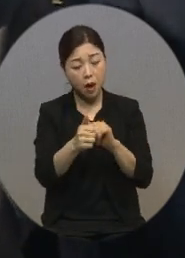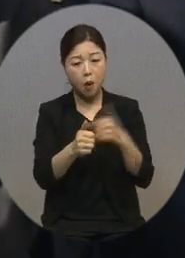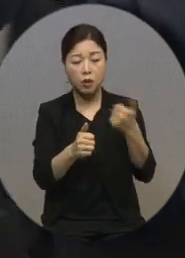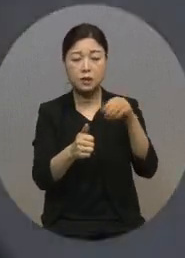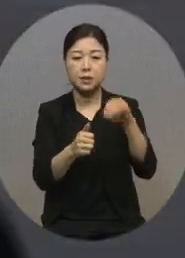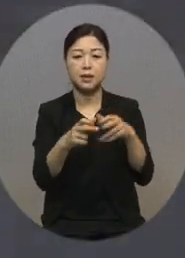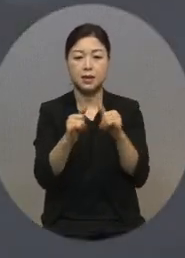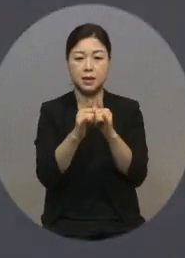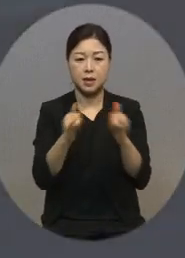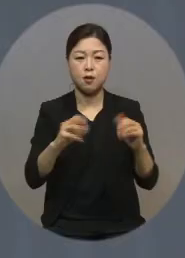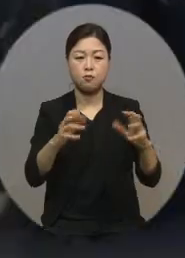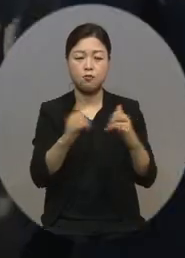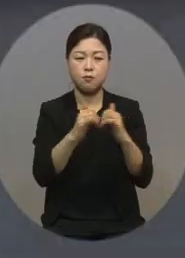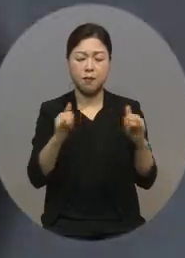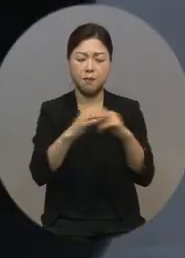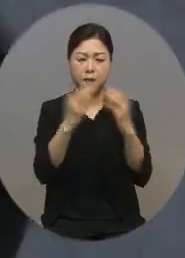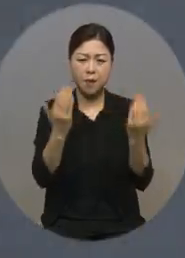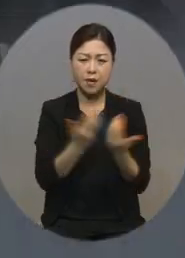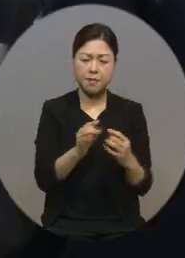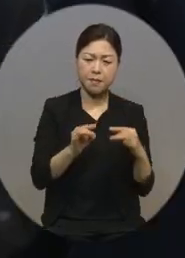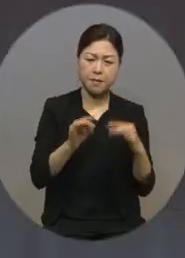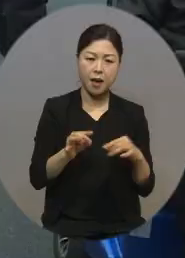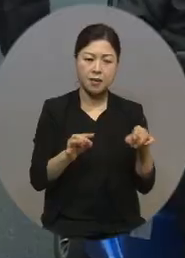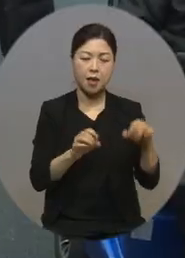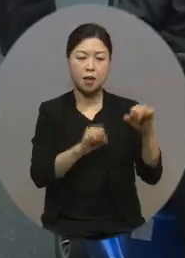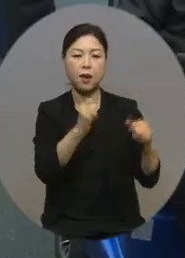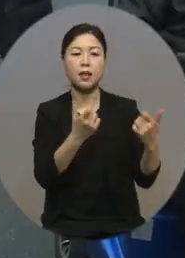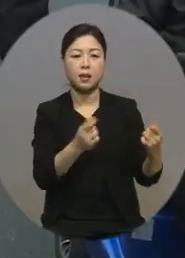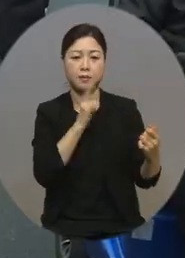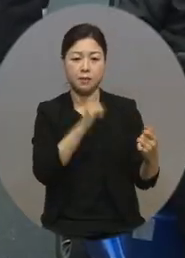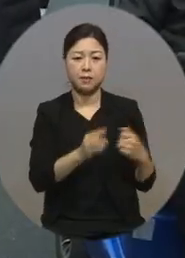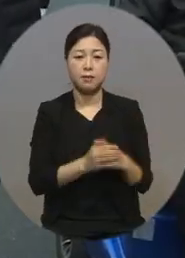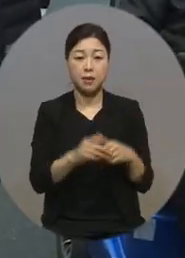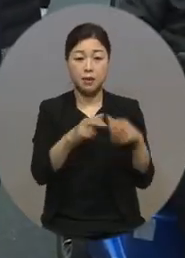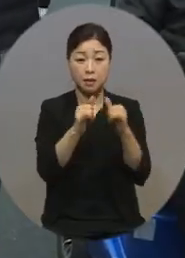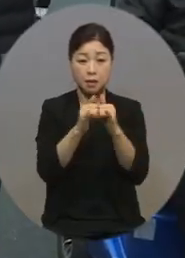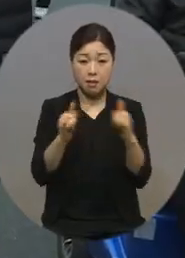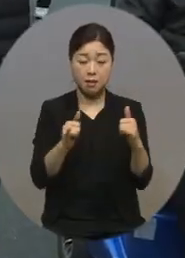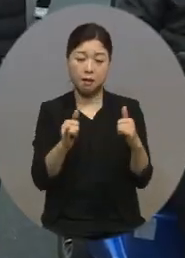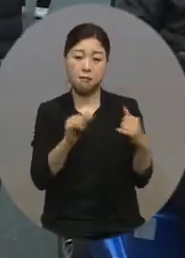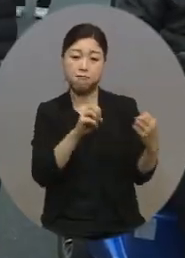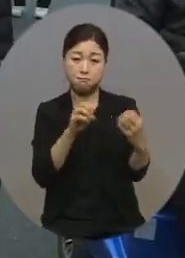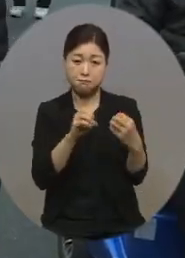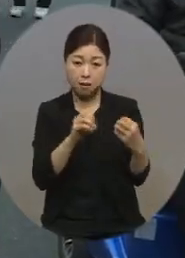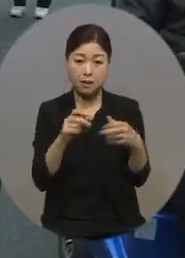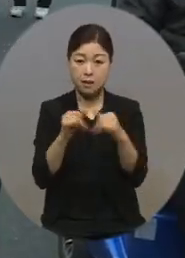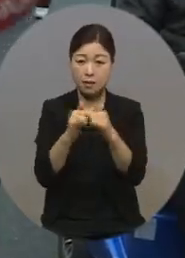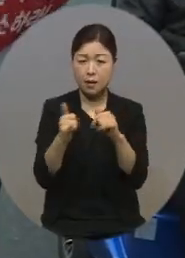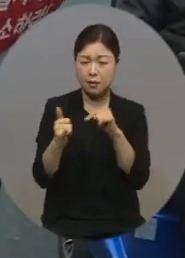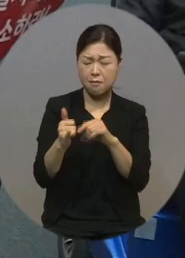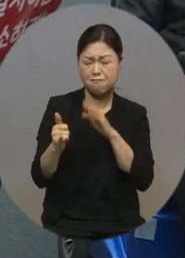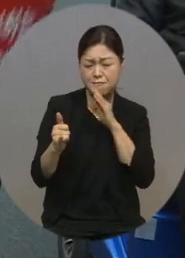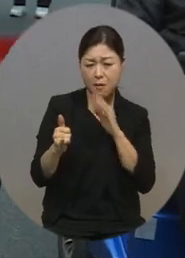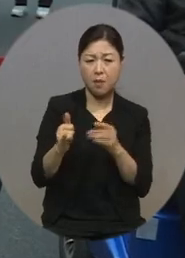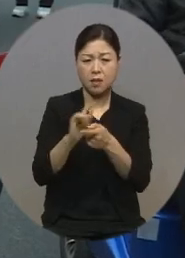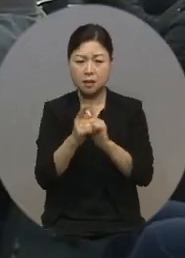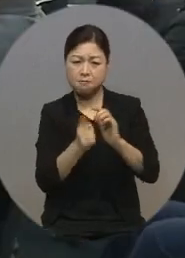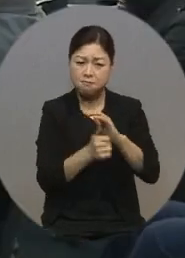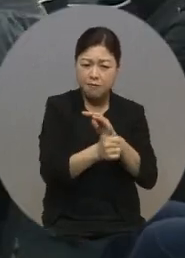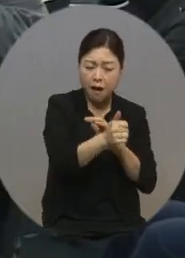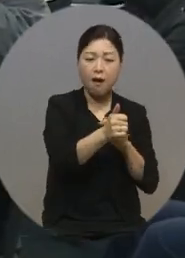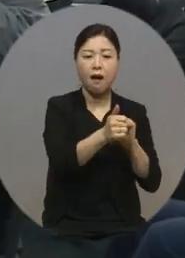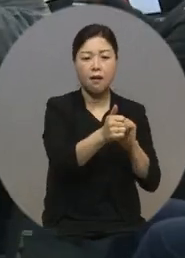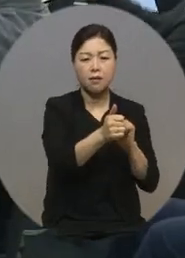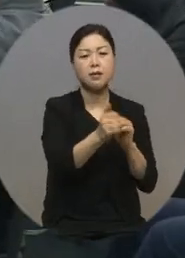국민 전체를 기만하는 행위라고 밝혔습니다. 또한 장애인과 소통하고 장애인을 진정으로 대변하는 비례대표를